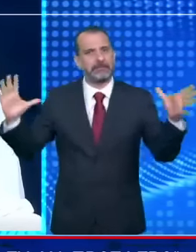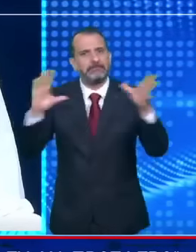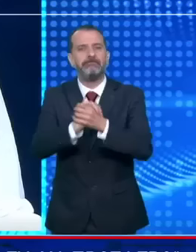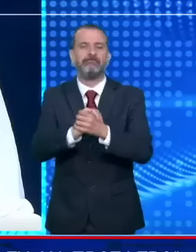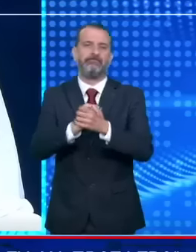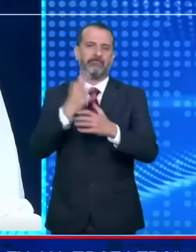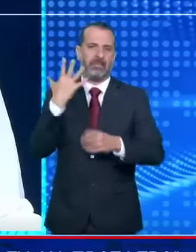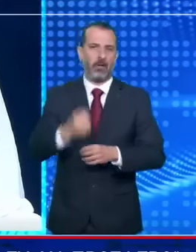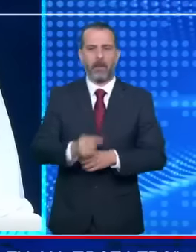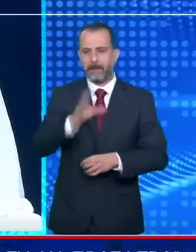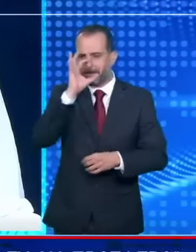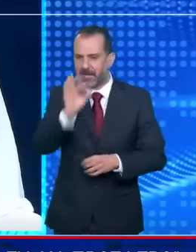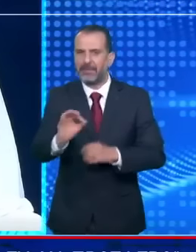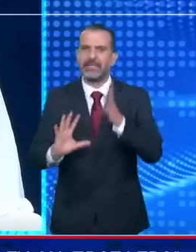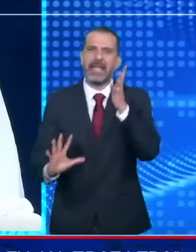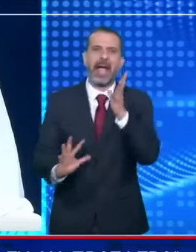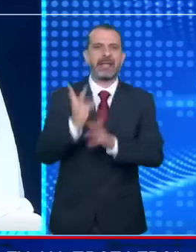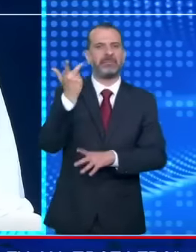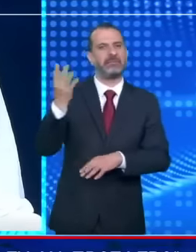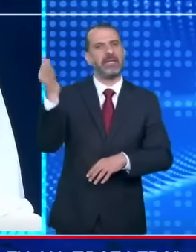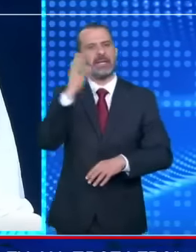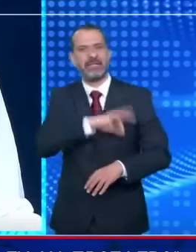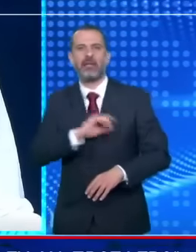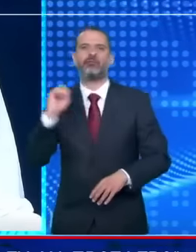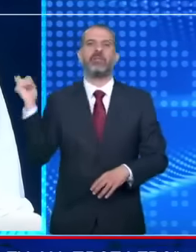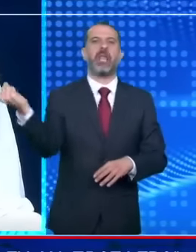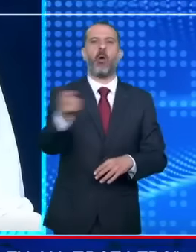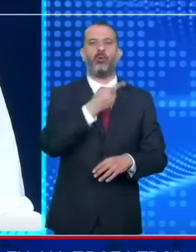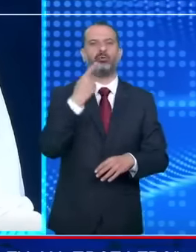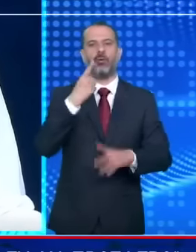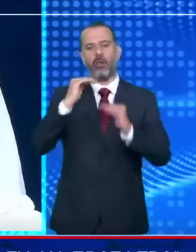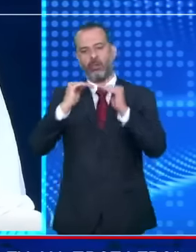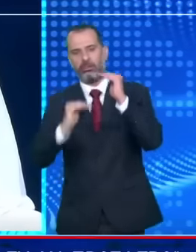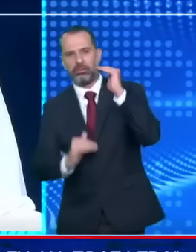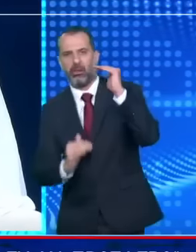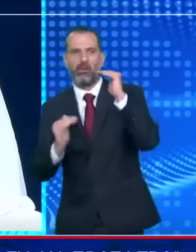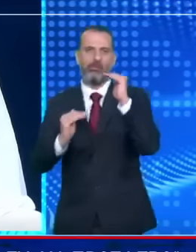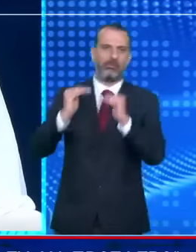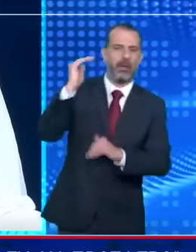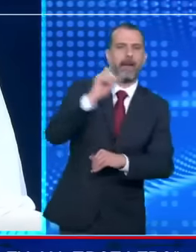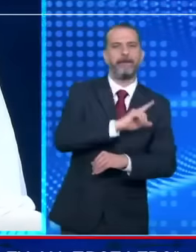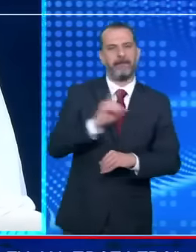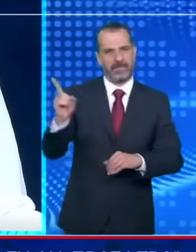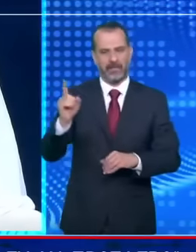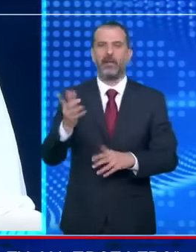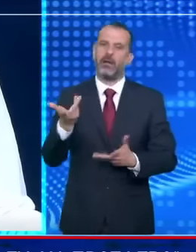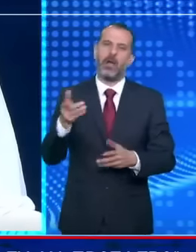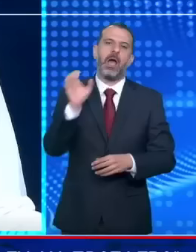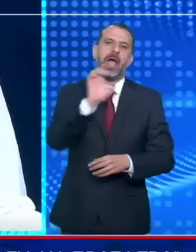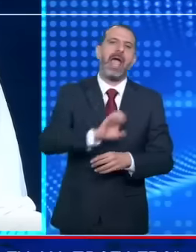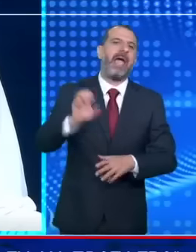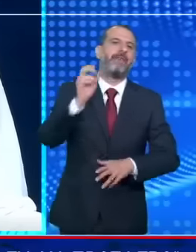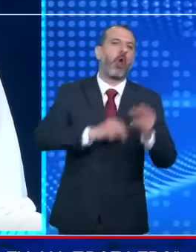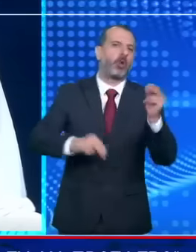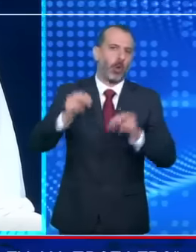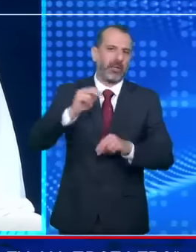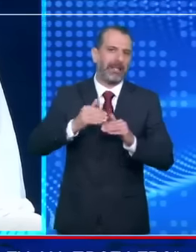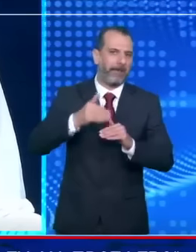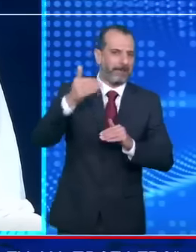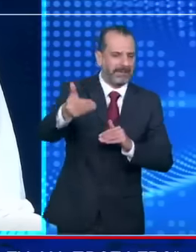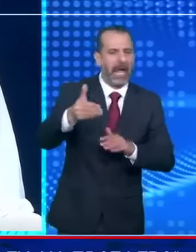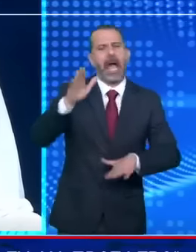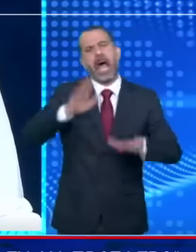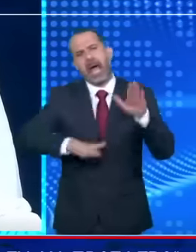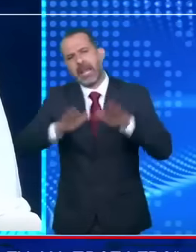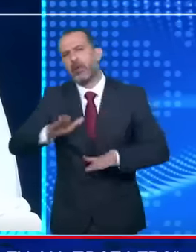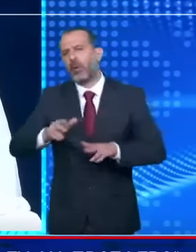πραγματική ανάπτυξη για όλους, να μην μείνει κανείς πίσω. Θα είστε εδώ και την επόμενη μέρα των ευρωεκλογών, αυτό μου λέτε? Προφανώς θα είμαι, αλλά η